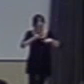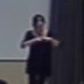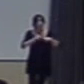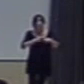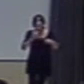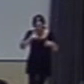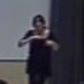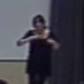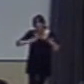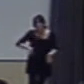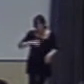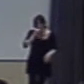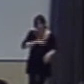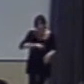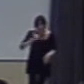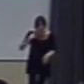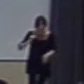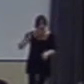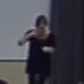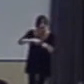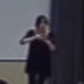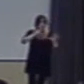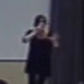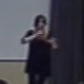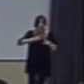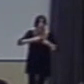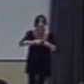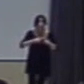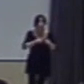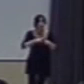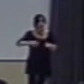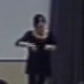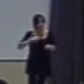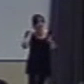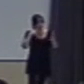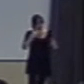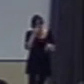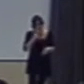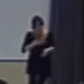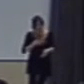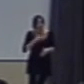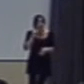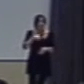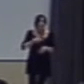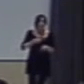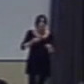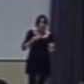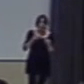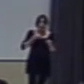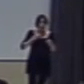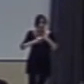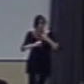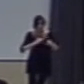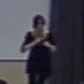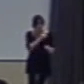l'últim any, no?, d'aquests 8 que hem compartit, jo com a president del Consell de Benestar, i per tant doncs, compartint amb vosaltres tots aquests